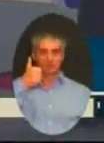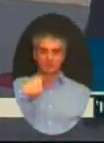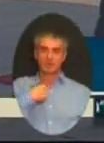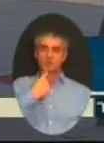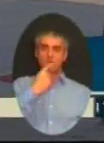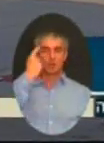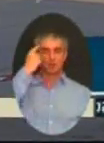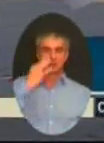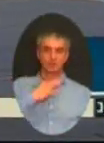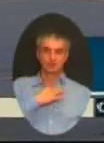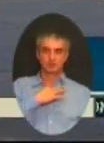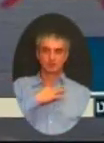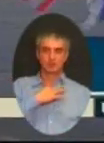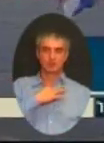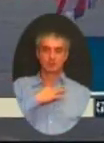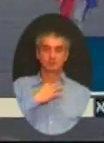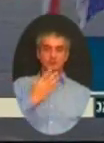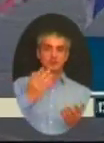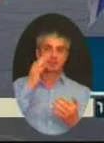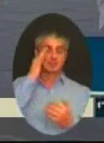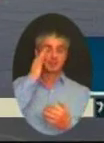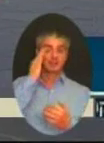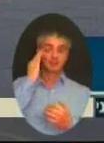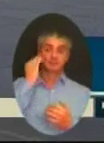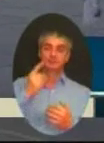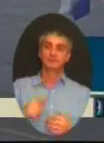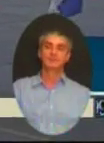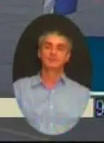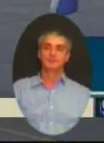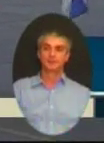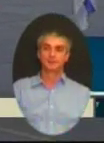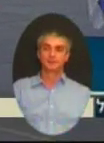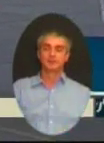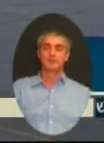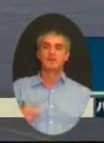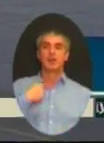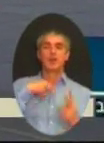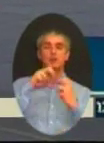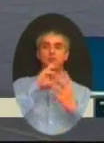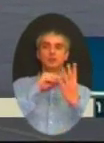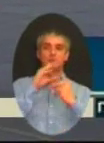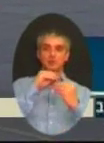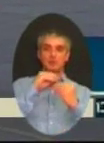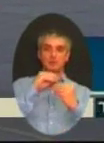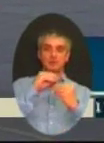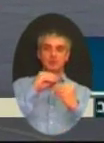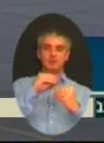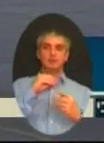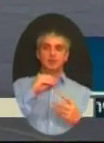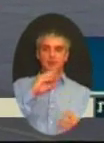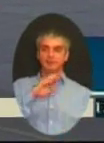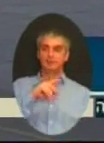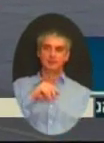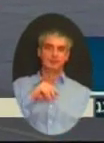אומר לך, זאת דעתי וזו אמונתי. אבל יחד עם זאת, יהודה, נשב לדבר, נעלה